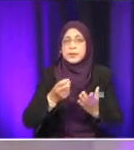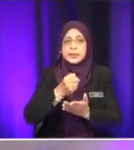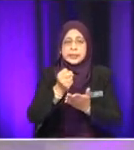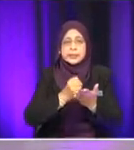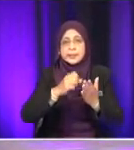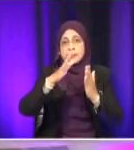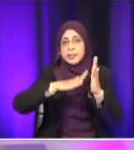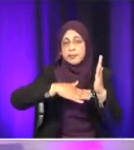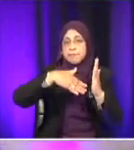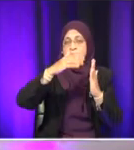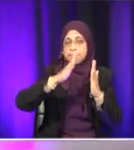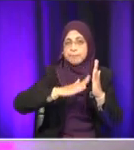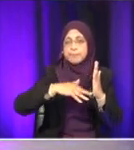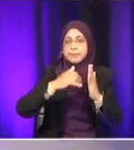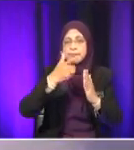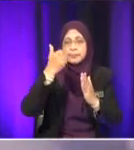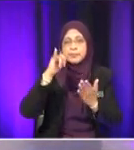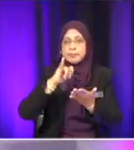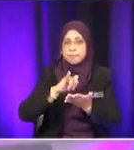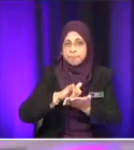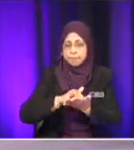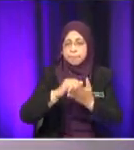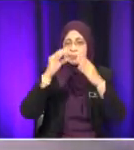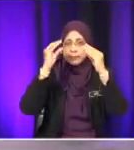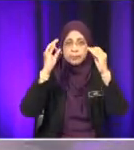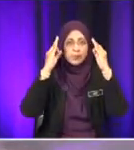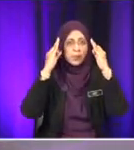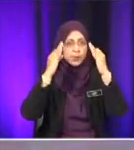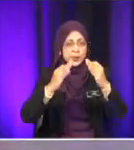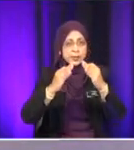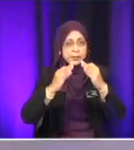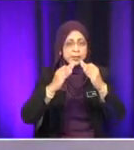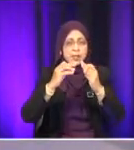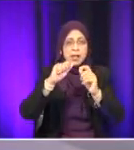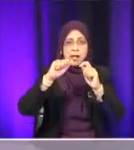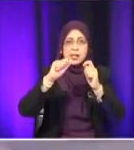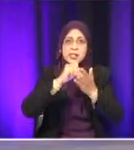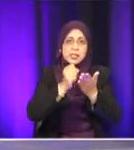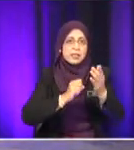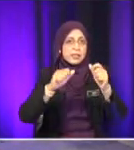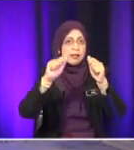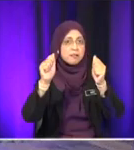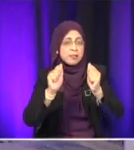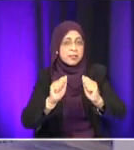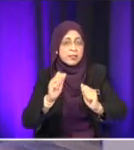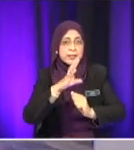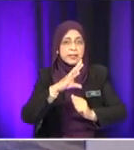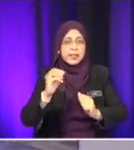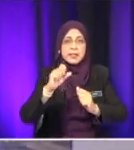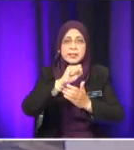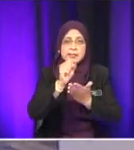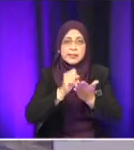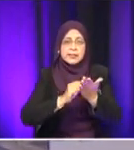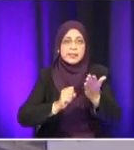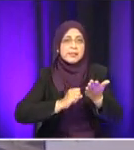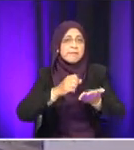Chatime Oke sebab itu pendekatan saya hari ini seni Arca dan seni chat time eee Kirana di dalam kategori eee